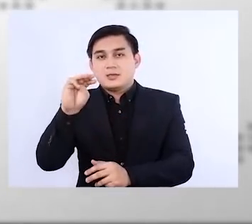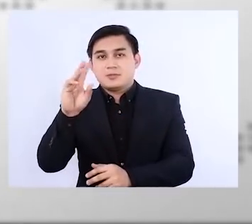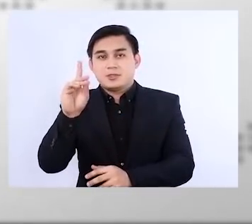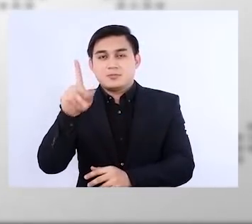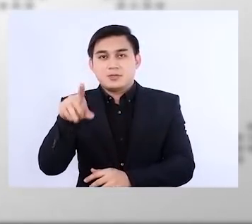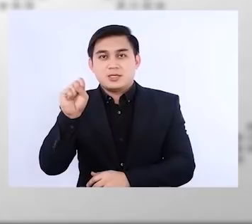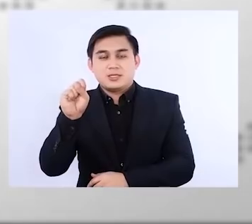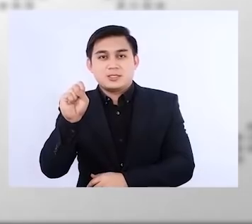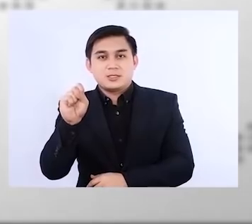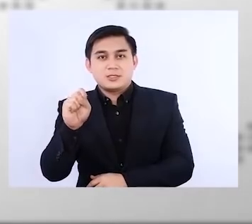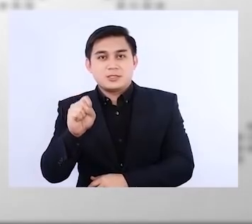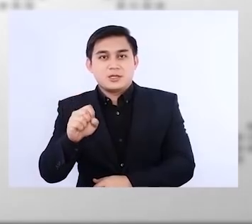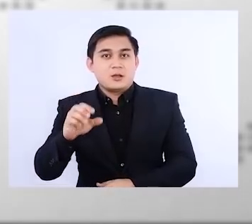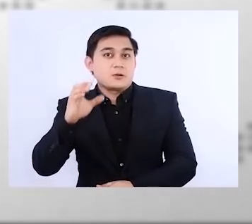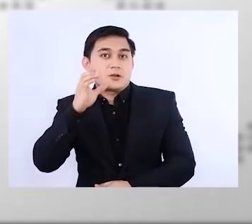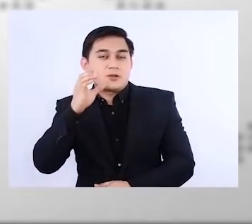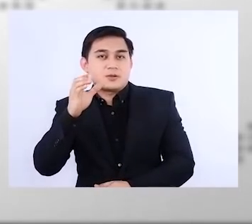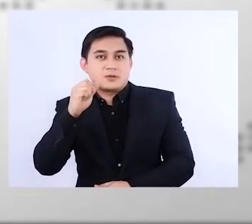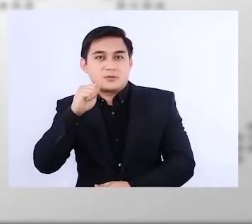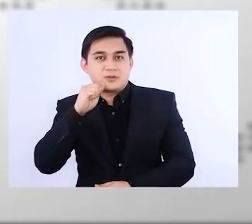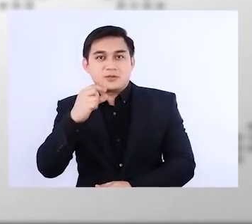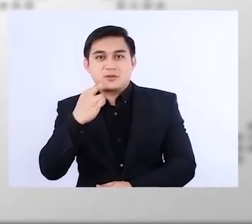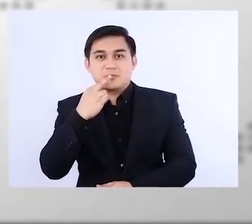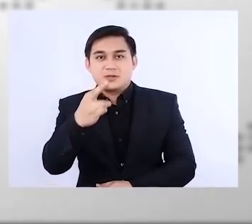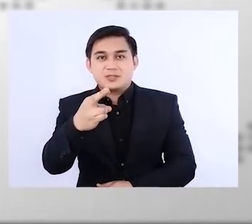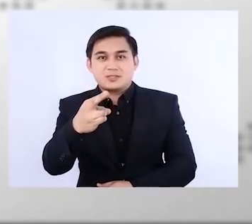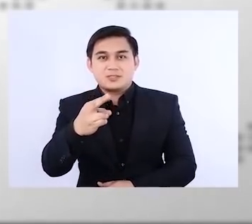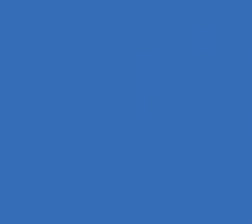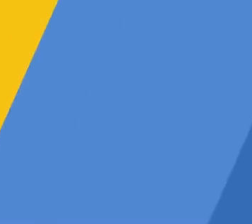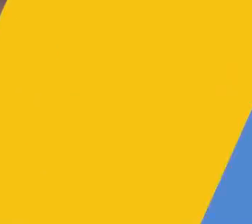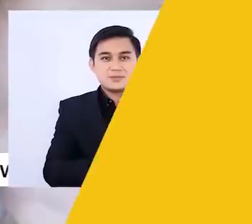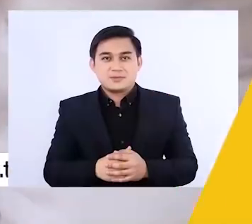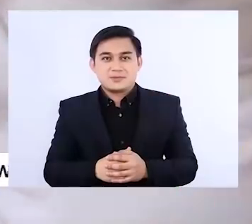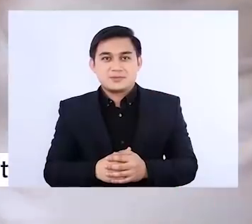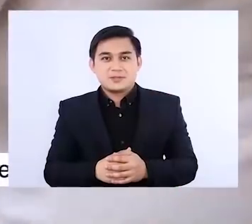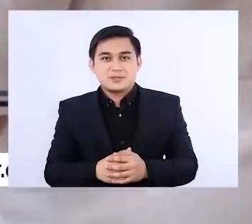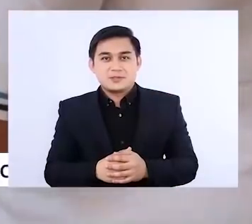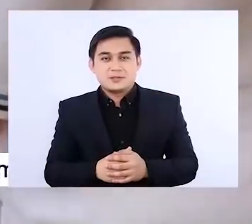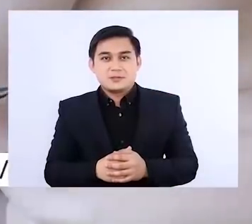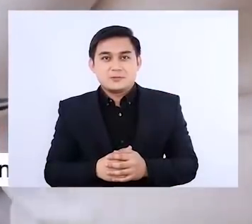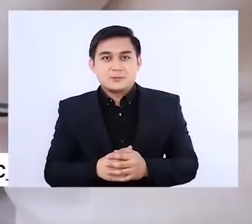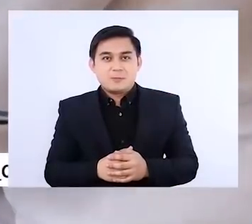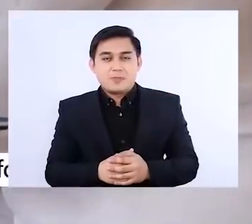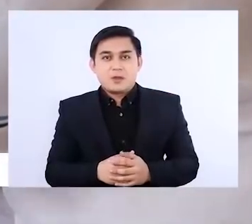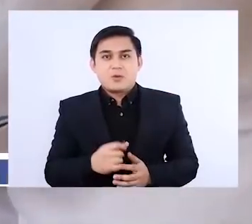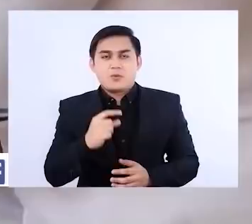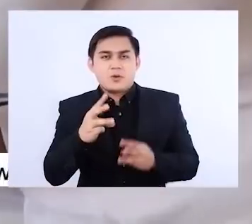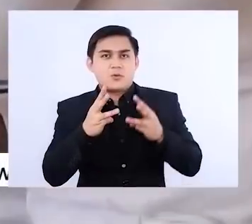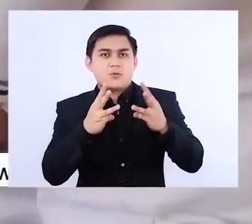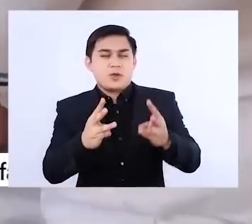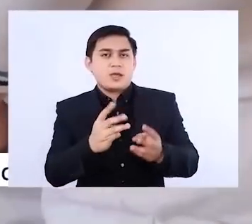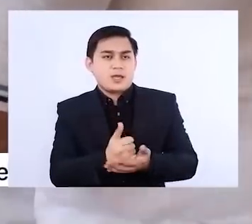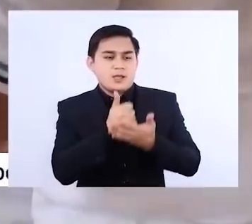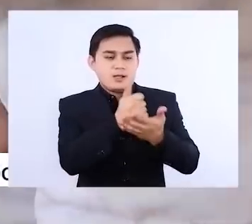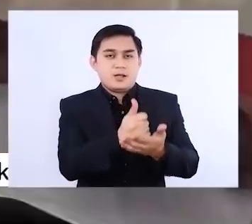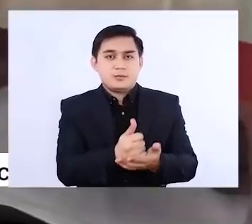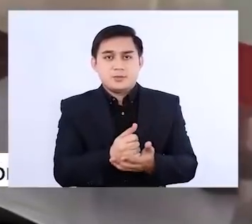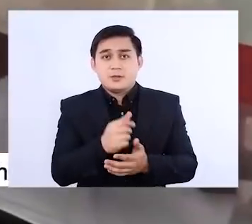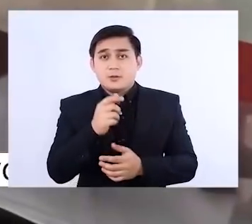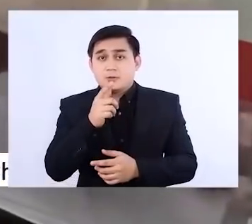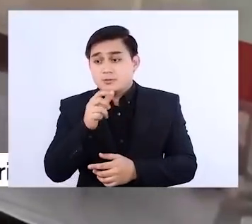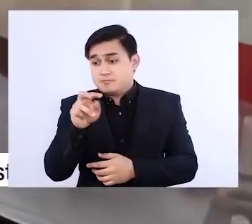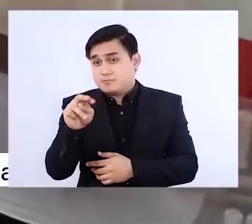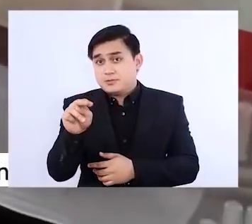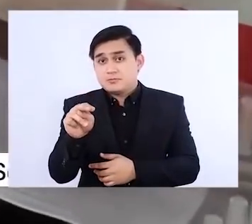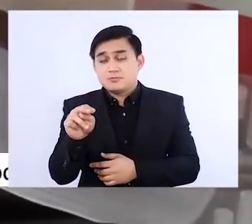CMDPS. Si kapatid na Claudine Amoroso para sa iba pang mga detalye. Isa sa mga paraan ng pagtulong sa mga nangangailangan ay